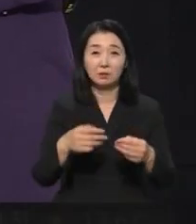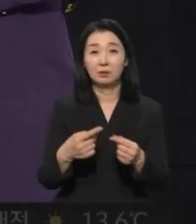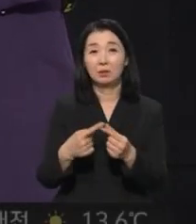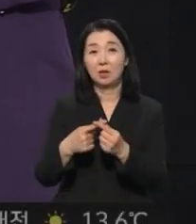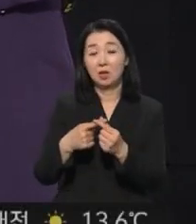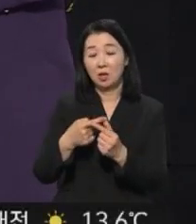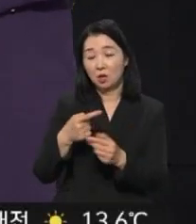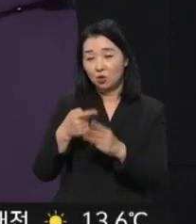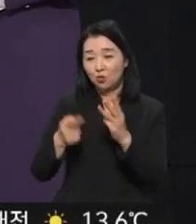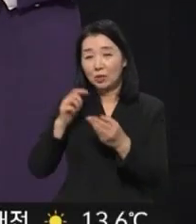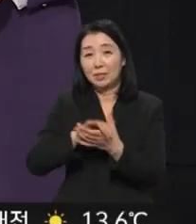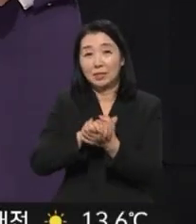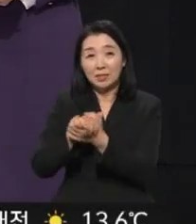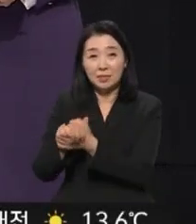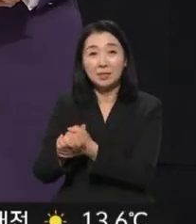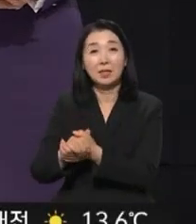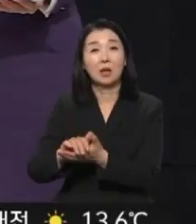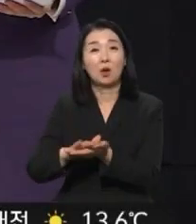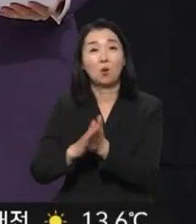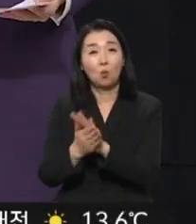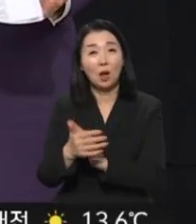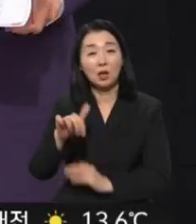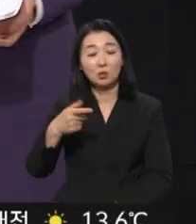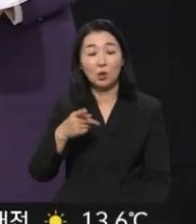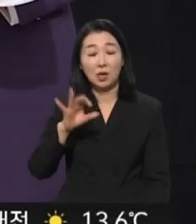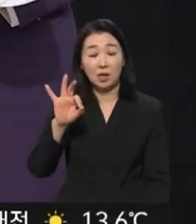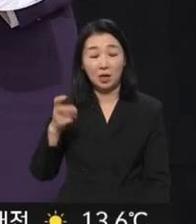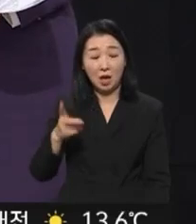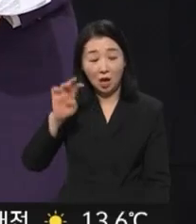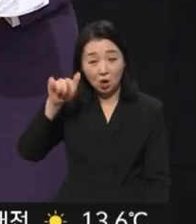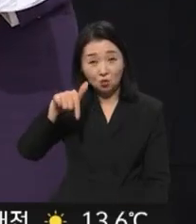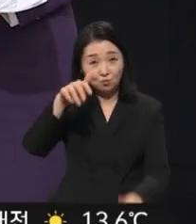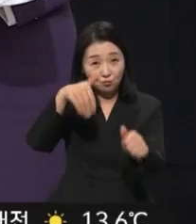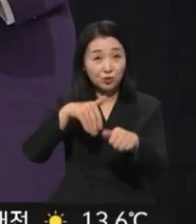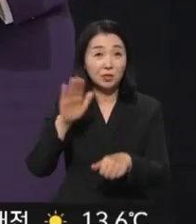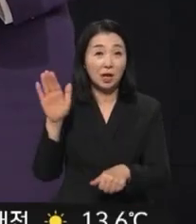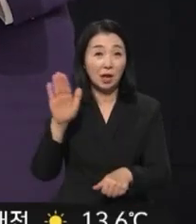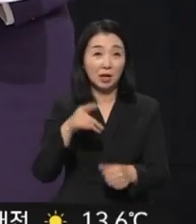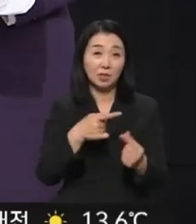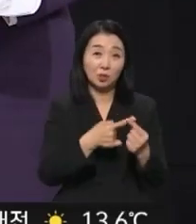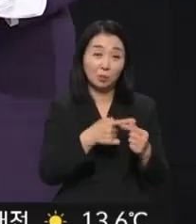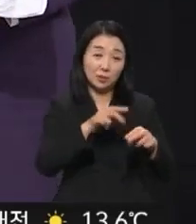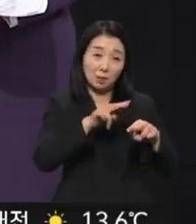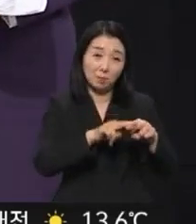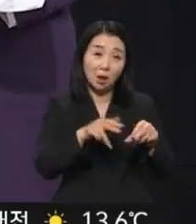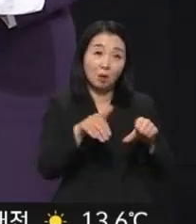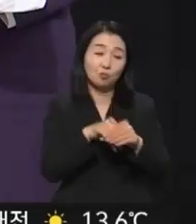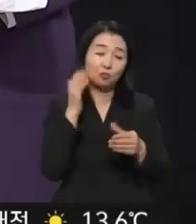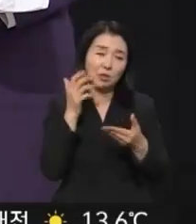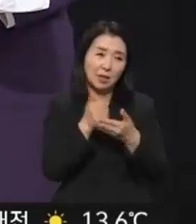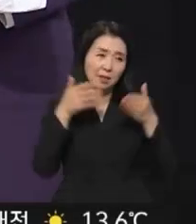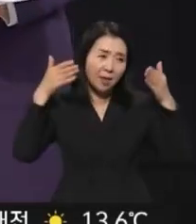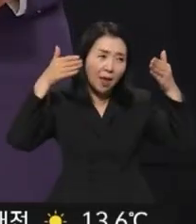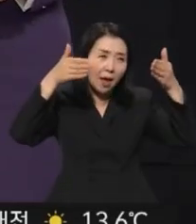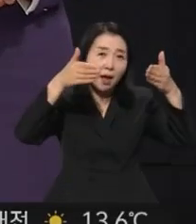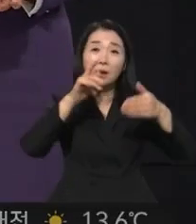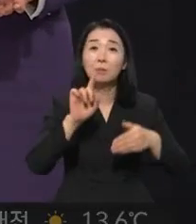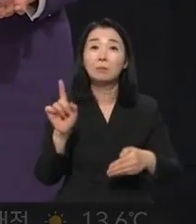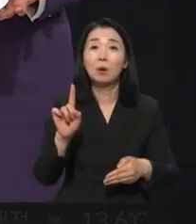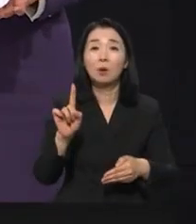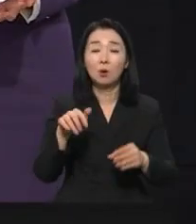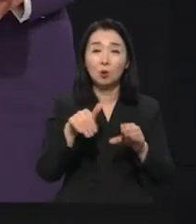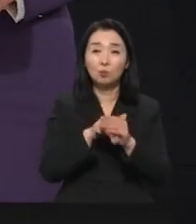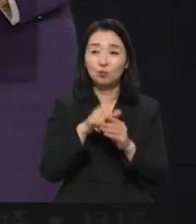세력화, 그리고 최강욱 불송치 이렇게 준비했습니다. 네, 이 중에서 첫 번째 해시태그, 문재인 향할까입니다.